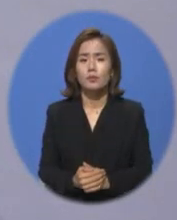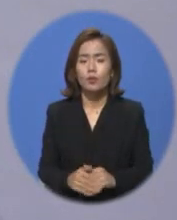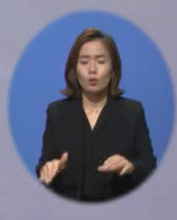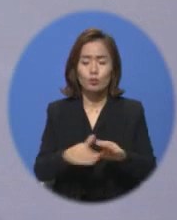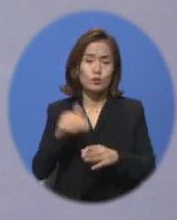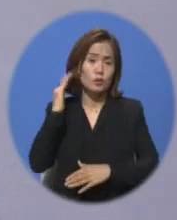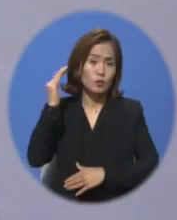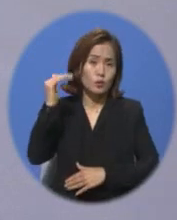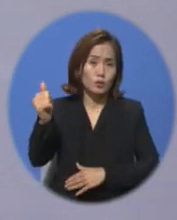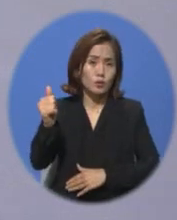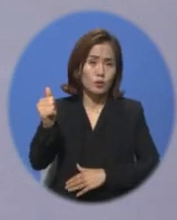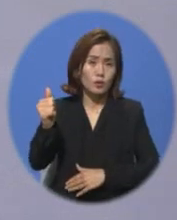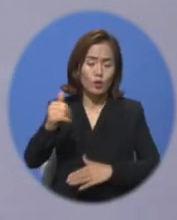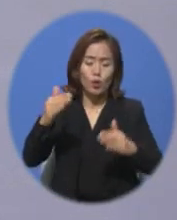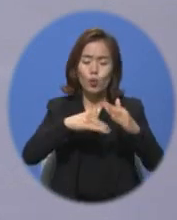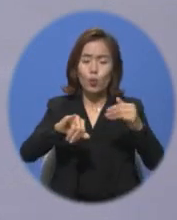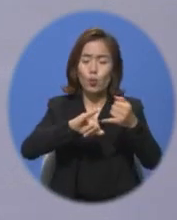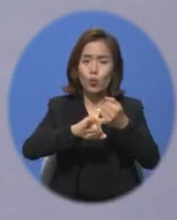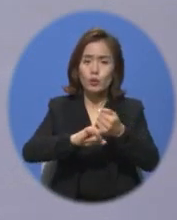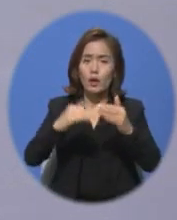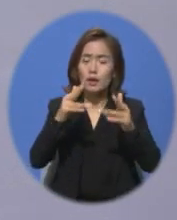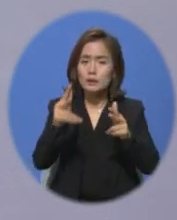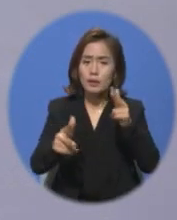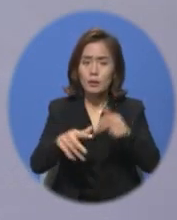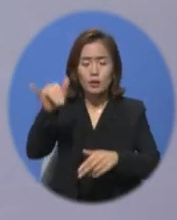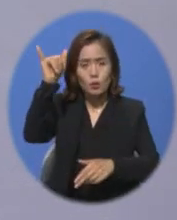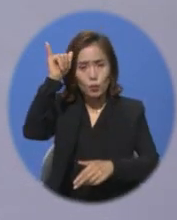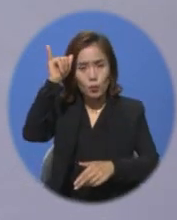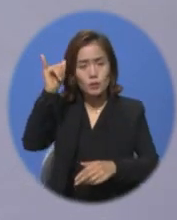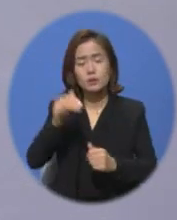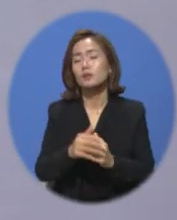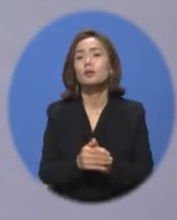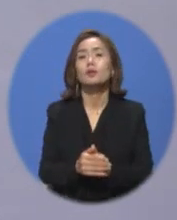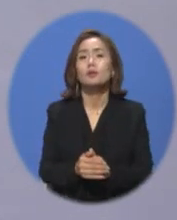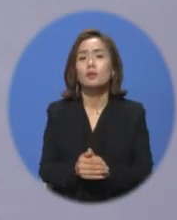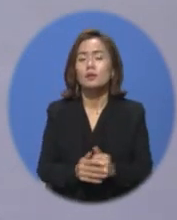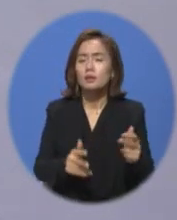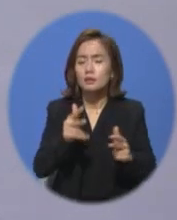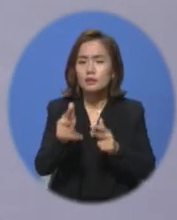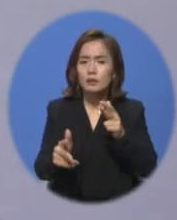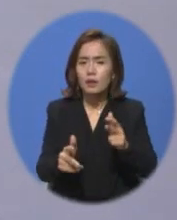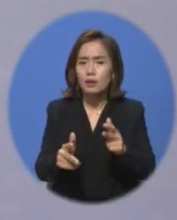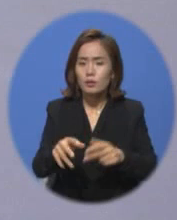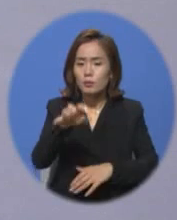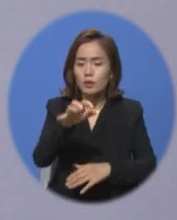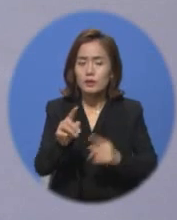대선공약으로 1 조원규모의AI산업단지조성을추진하겠다고약속했지만,